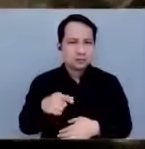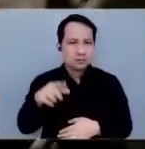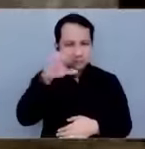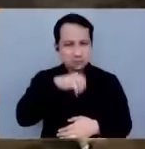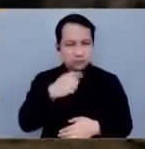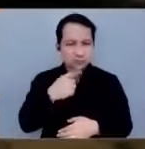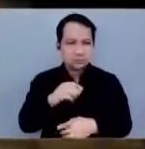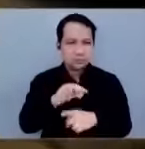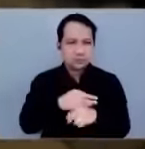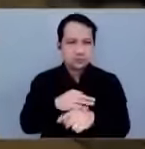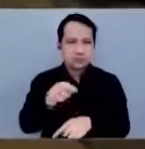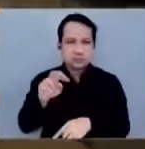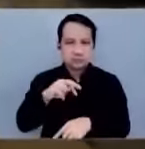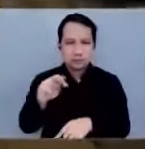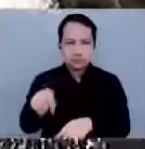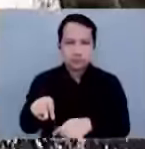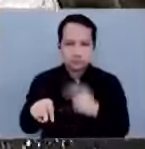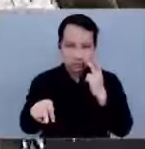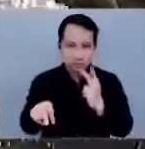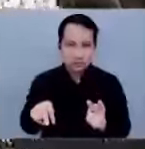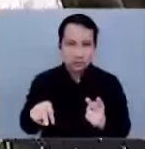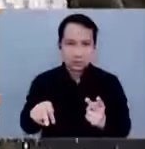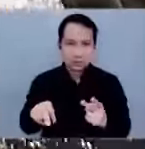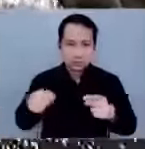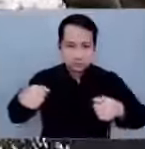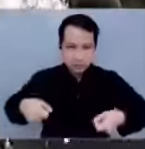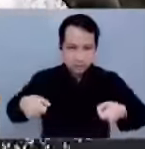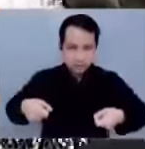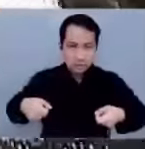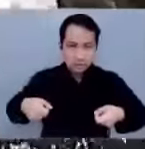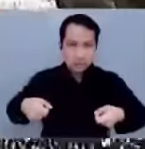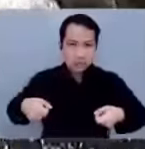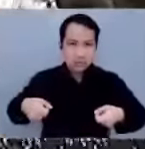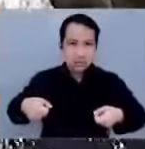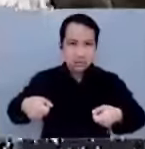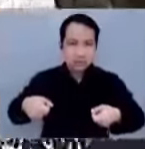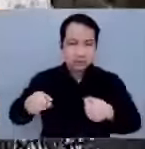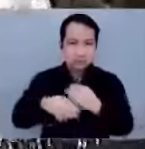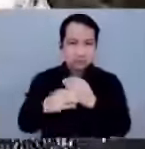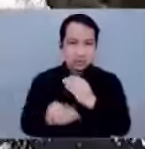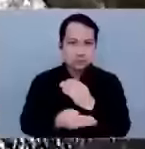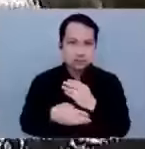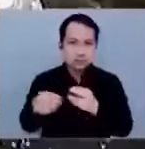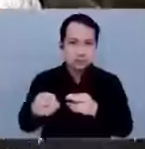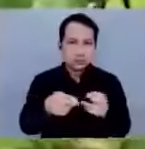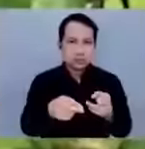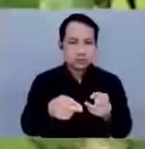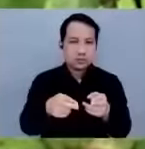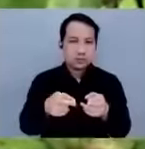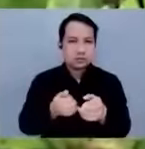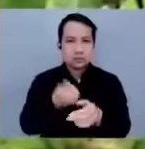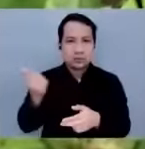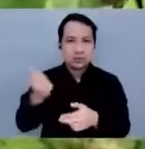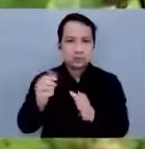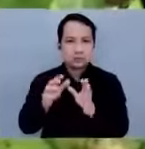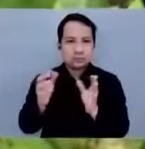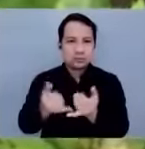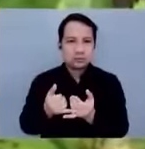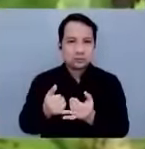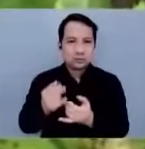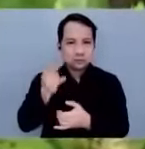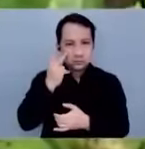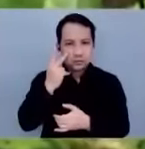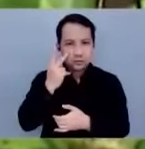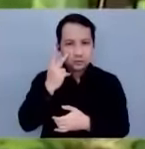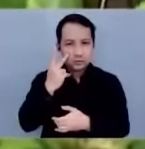February 22, nang makita ang maleta ni Litada at Montegi sa ilog sa kabilang barangay. Kaya lalong nagduda